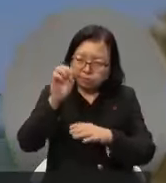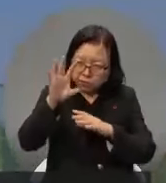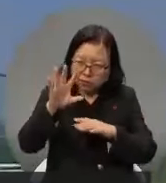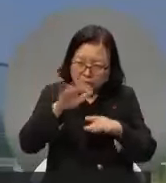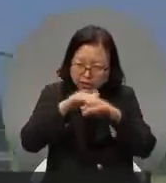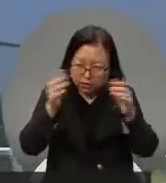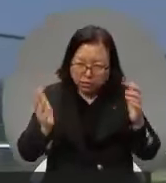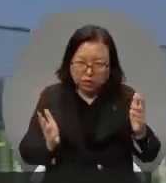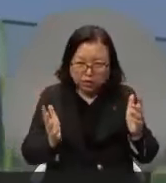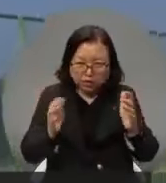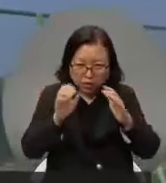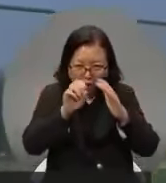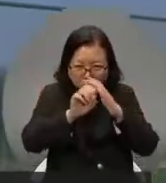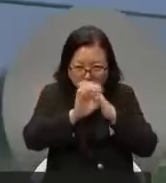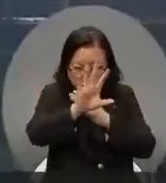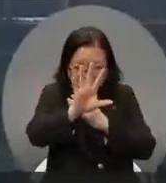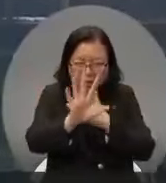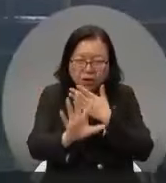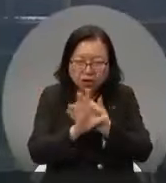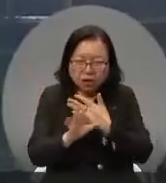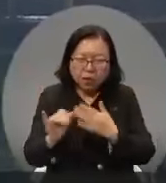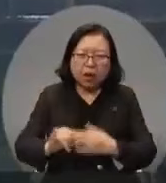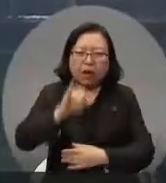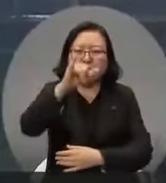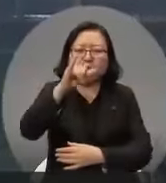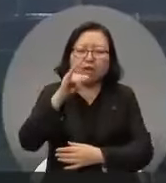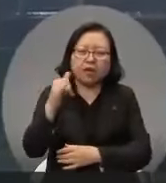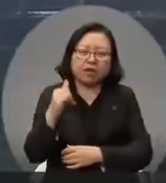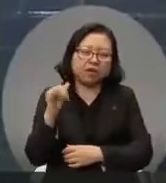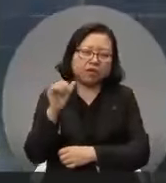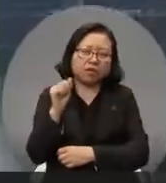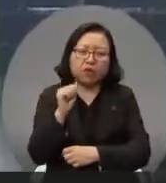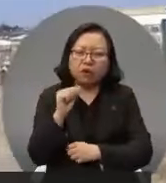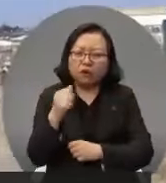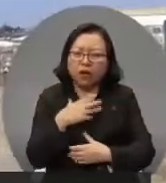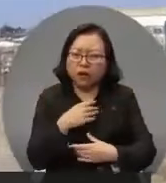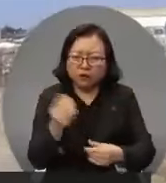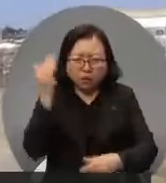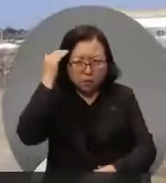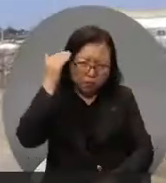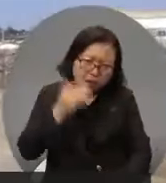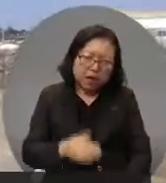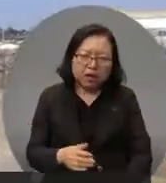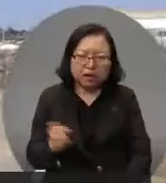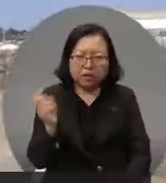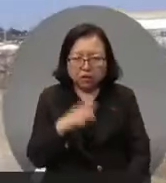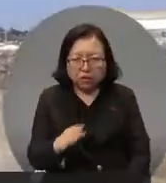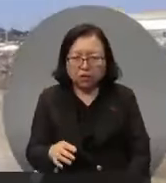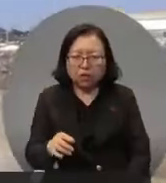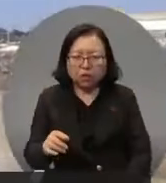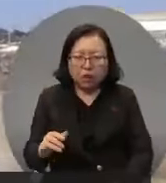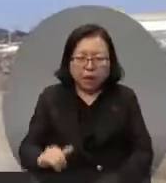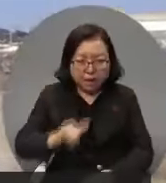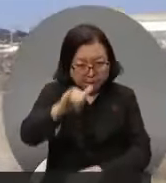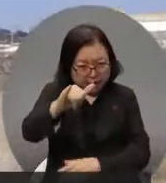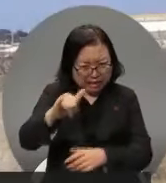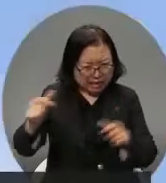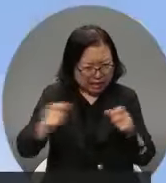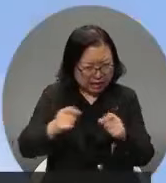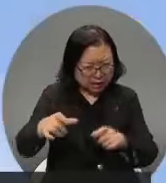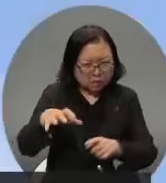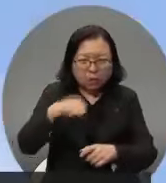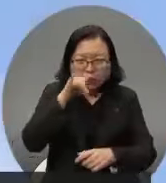나올 경우 항공기 안전에 치명적일 수 있습니다. 더구나 비행장 이착륙 경로에 에어돔이 위치하고 있어